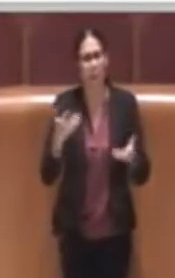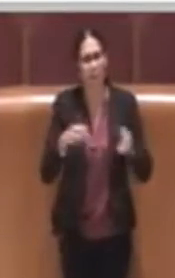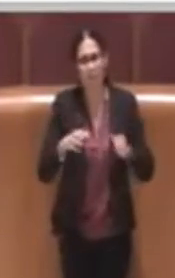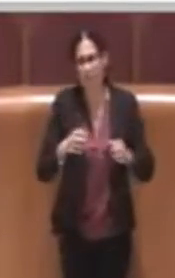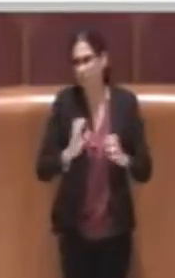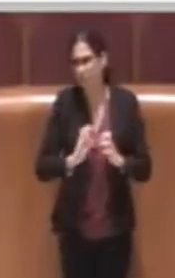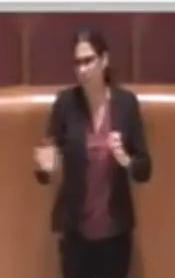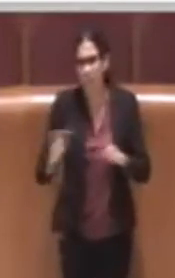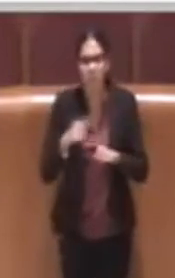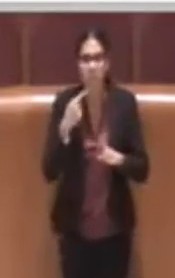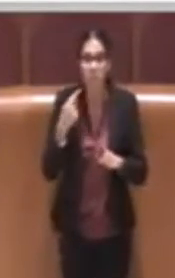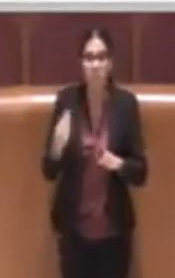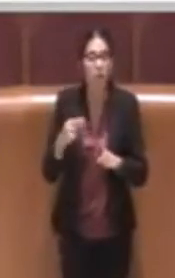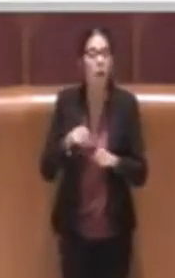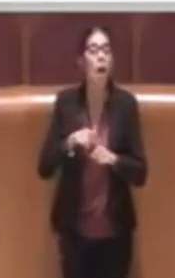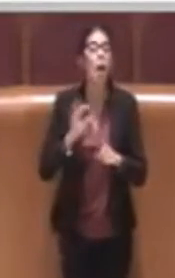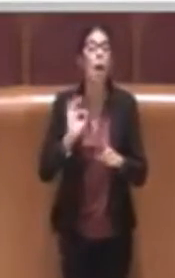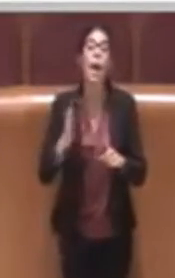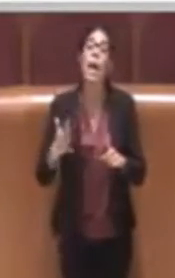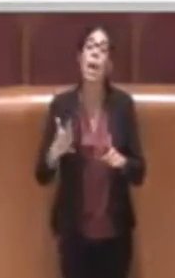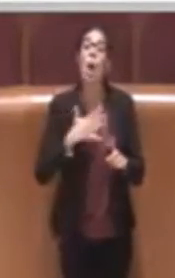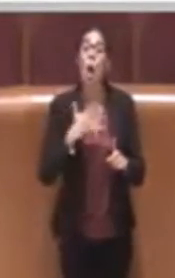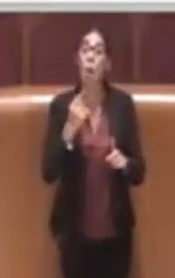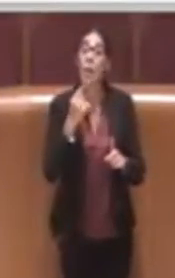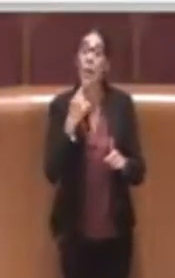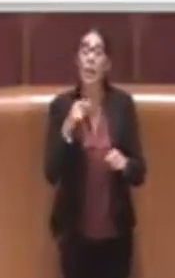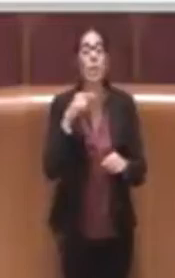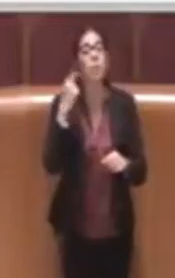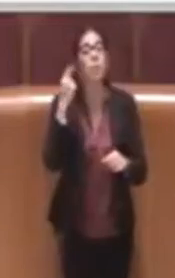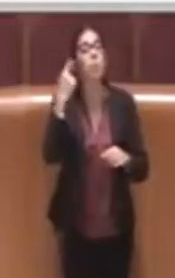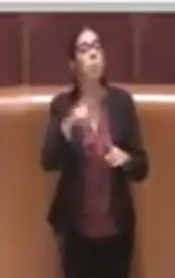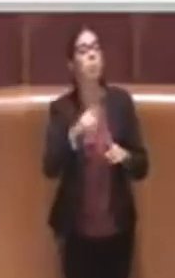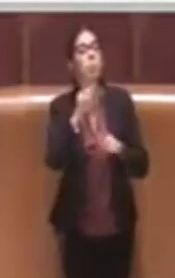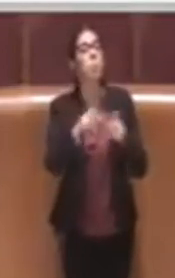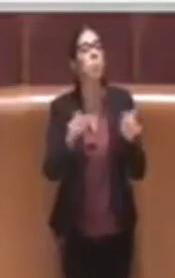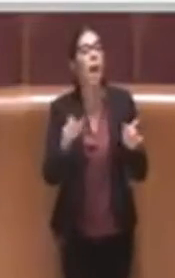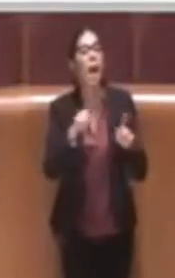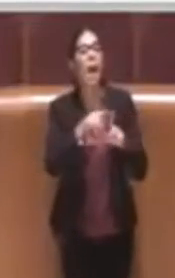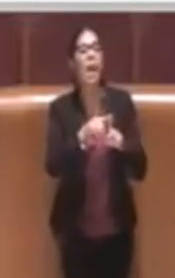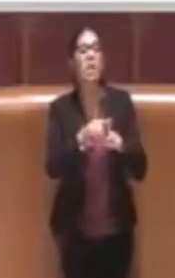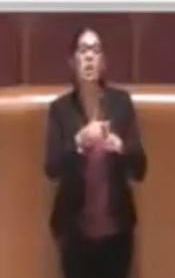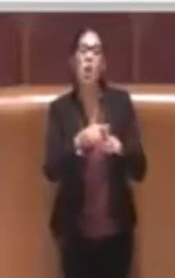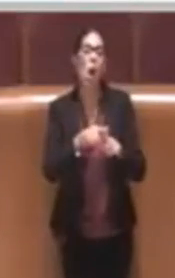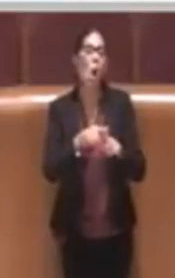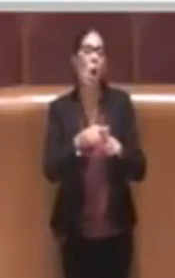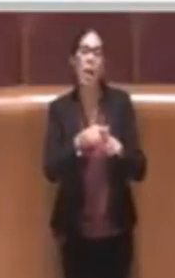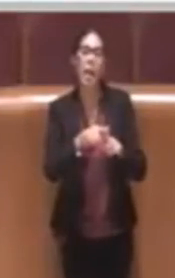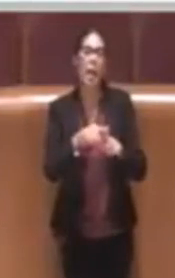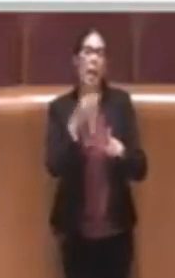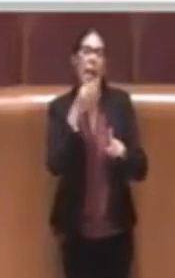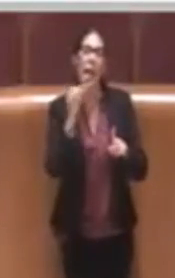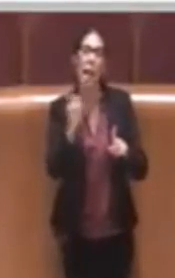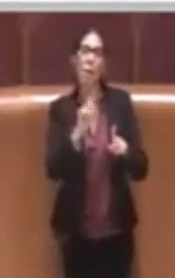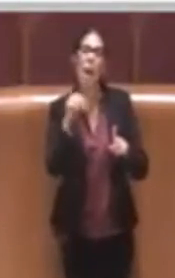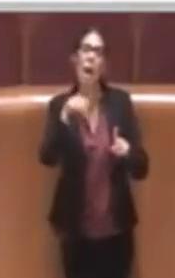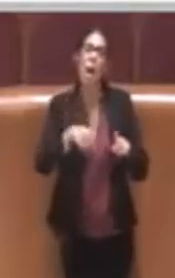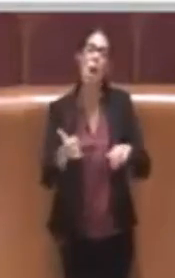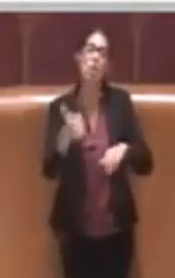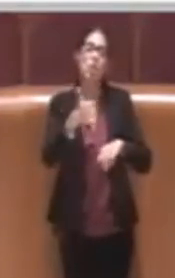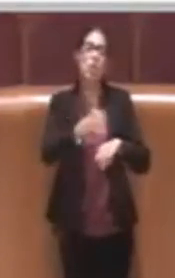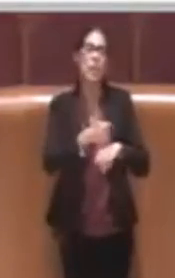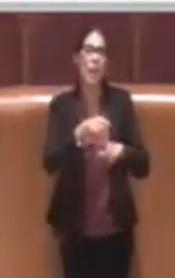la colpa di quei incompetenti che oggi sono al governo della città è colpa del Movimento 5 Stelle. Questo è quello